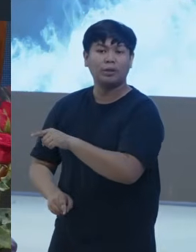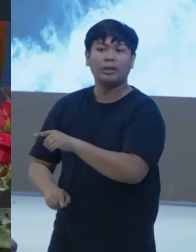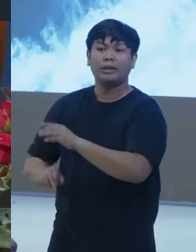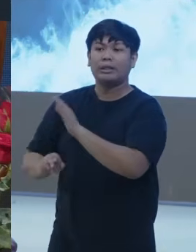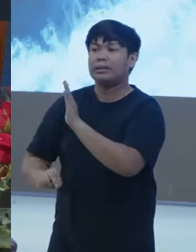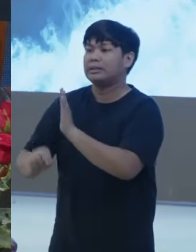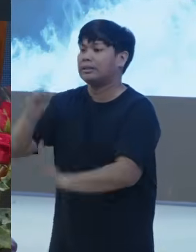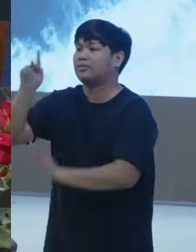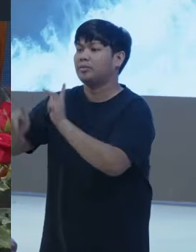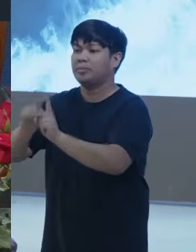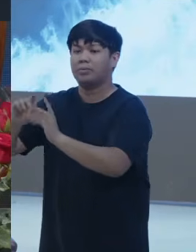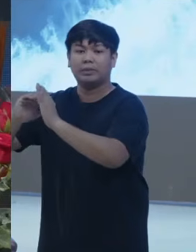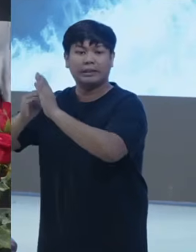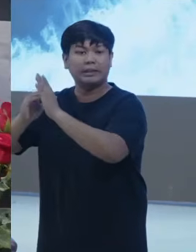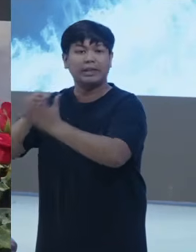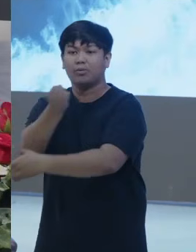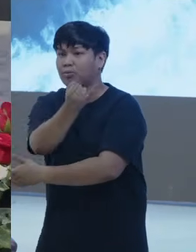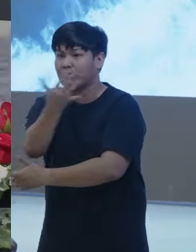120,000